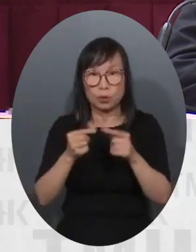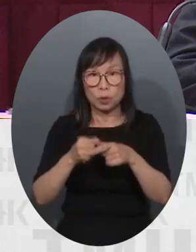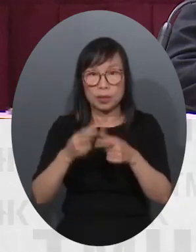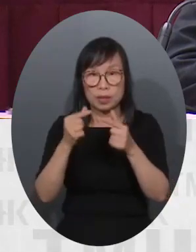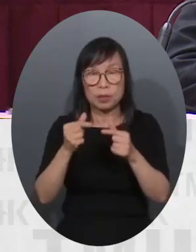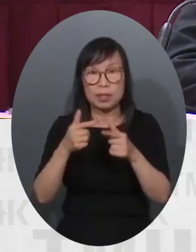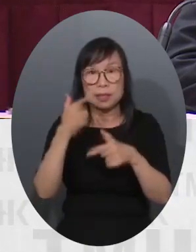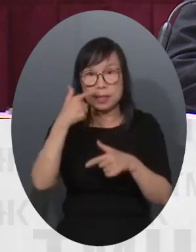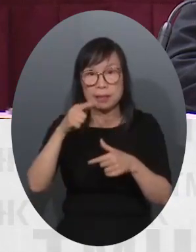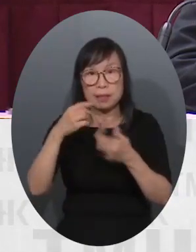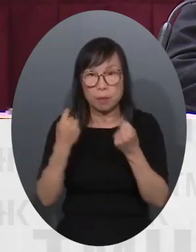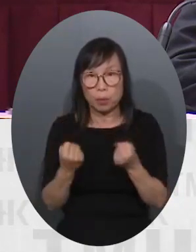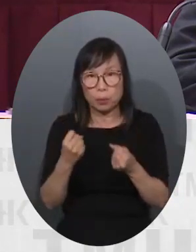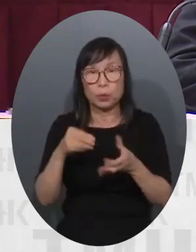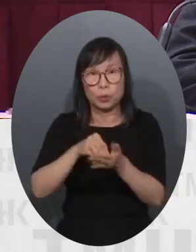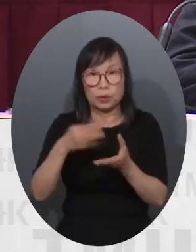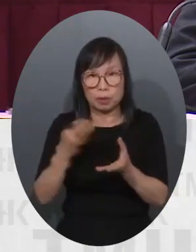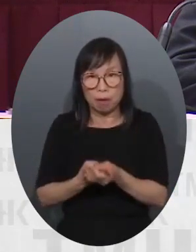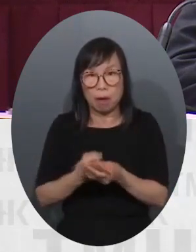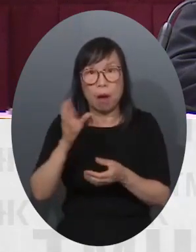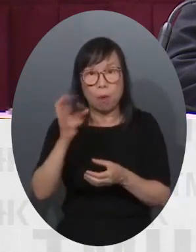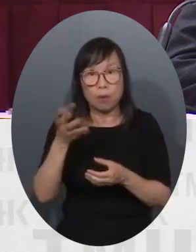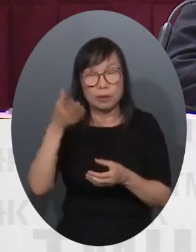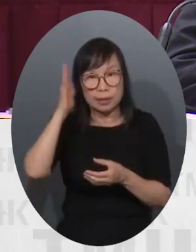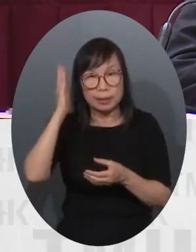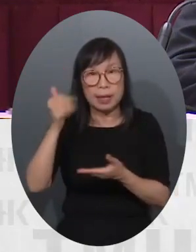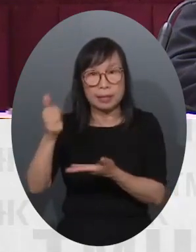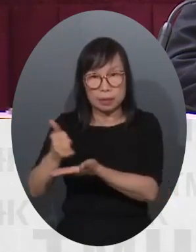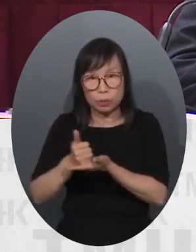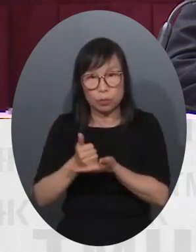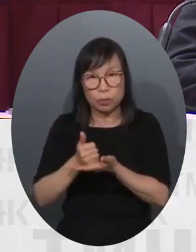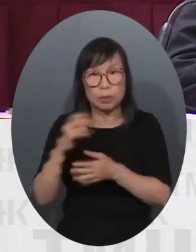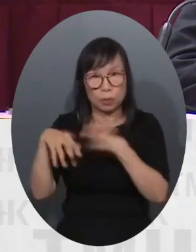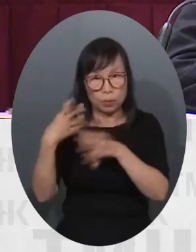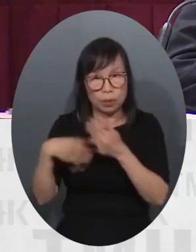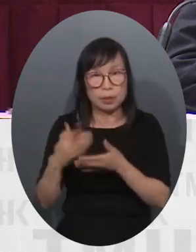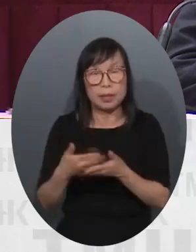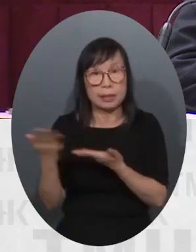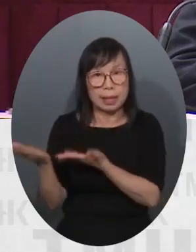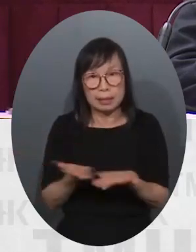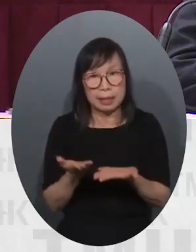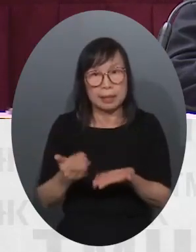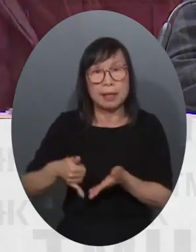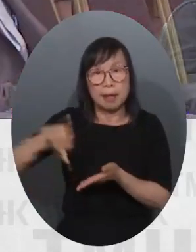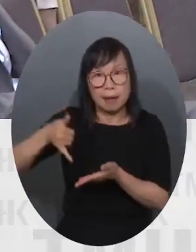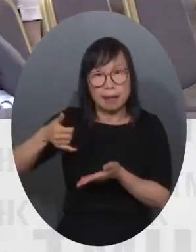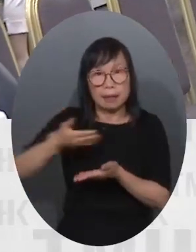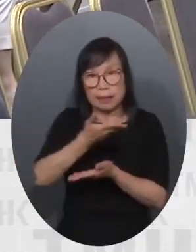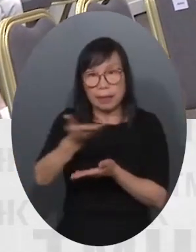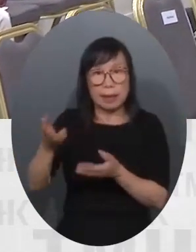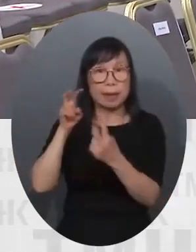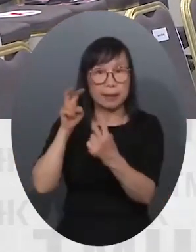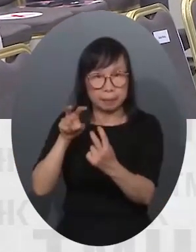新成員的普通決議案。黃先生今日亦應邀出席會議，我們就請他起立與大家見